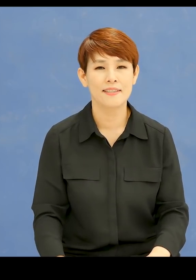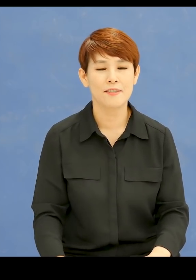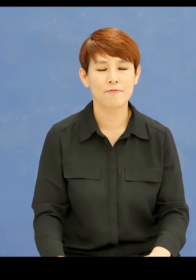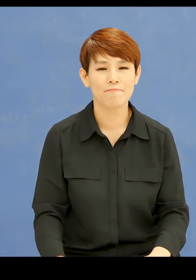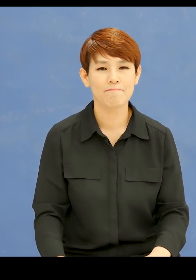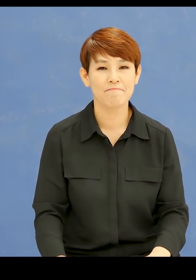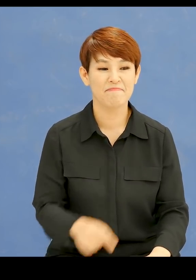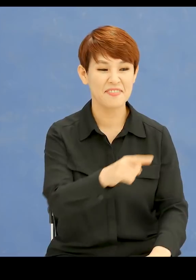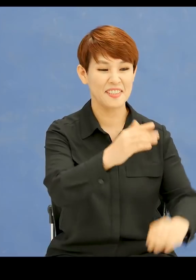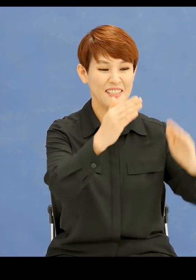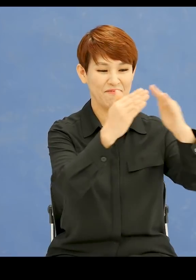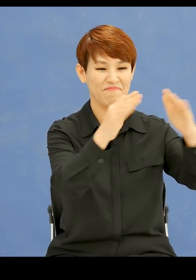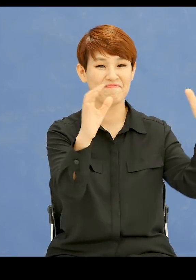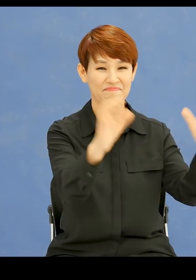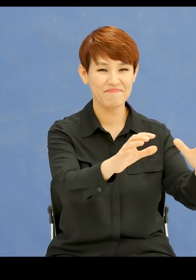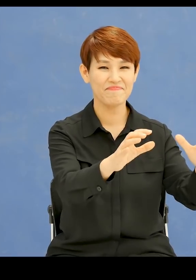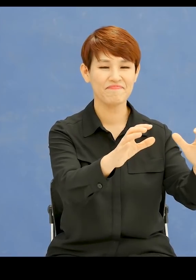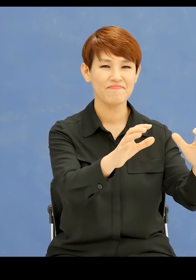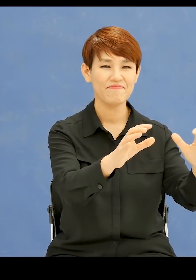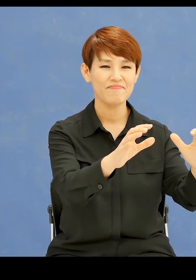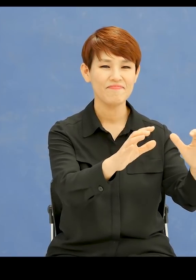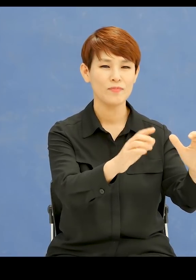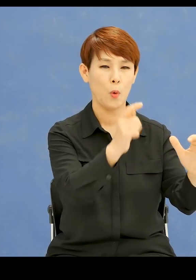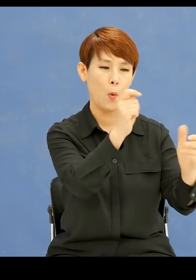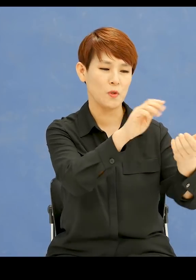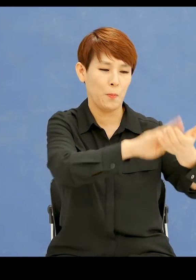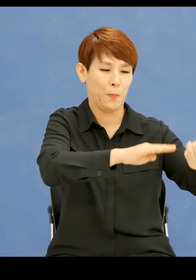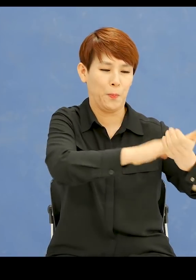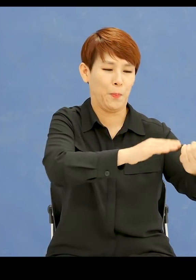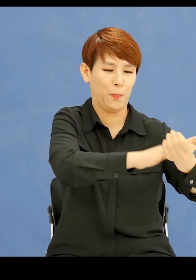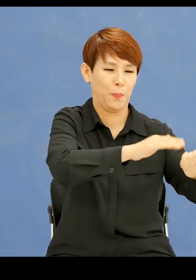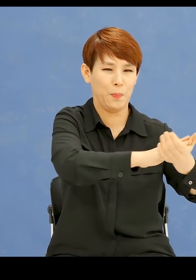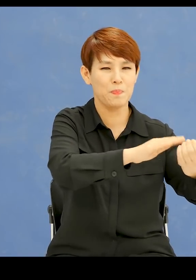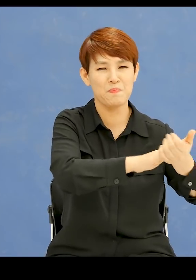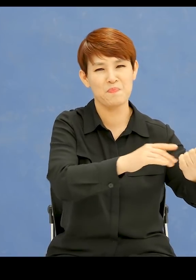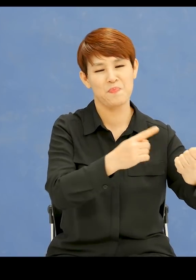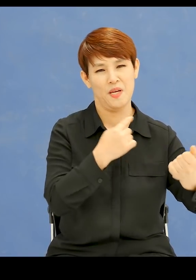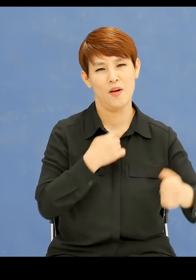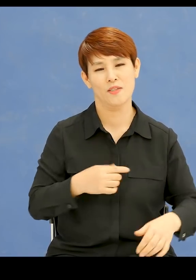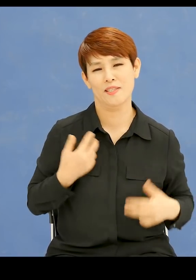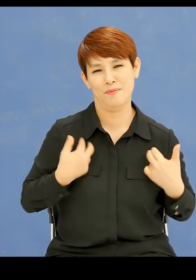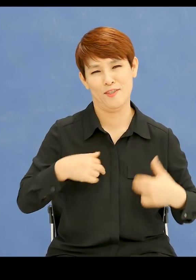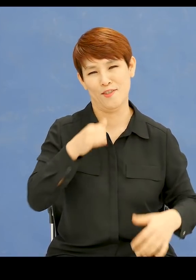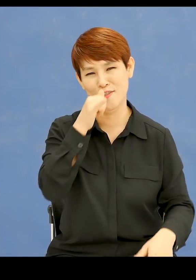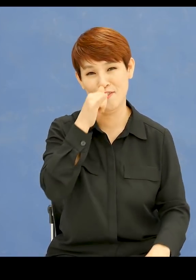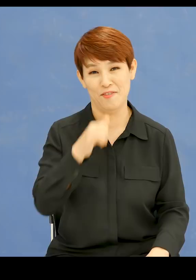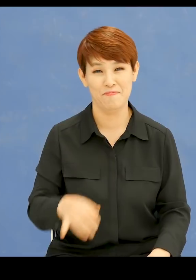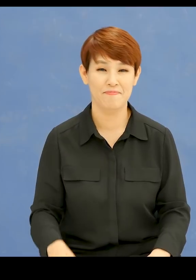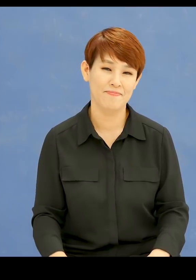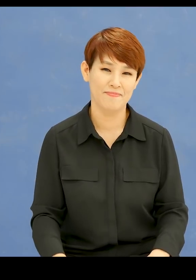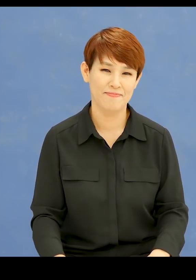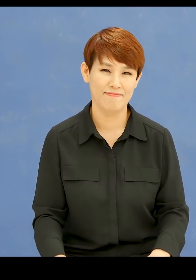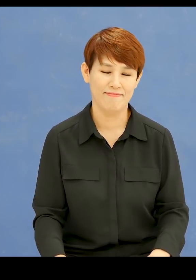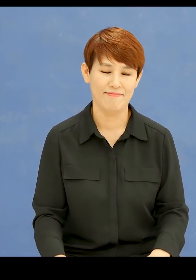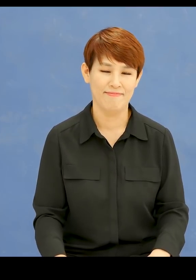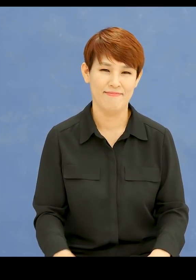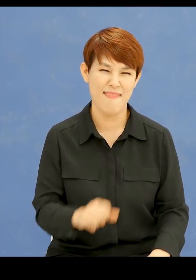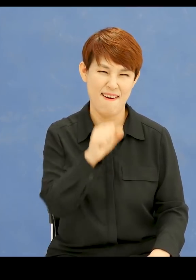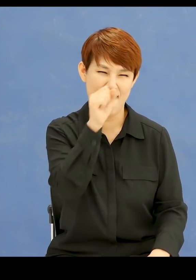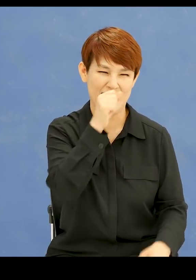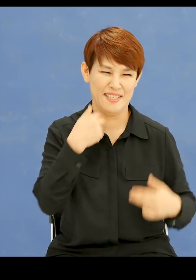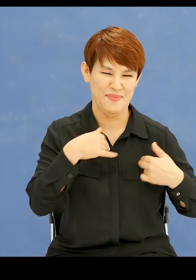집에 모여서 친구들끼리 모여서 고스톱을 치는 거예요. 너무 재밌더라고요. 재밌죠. 짜릿하고